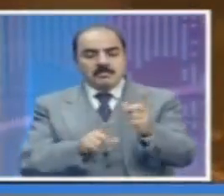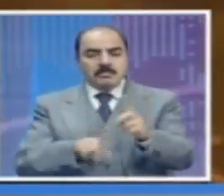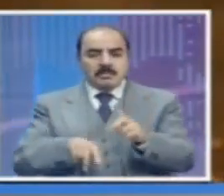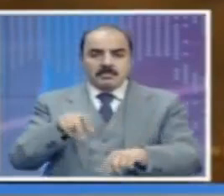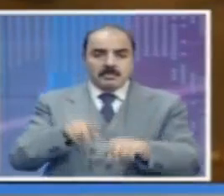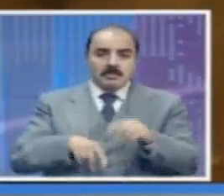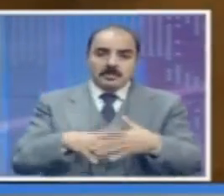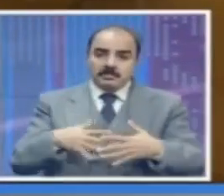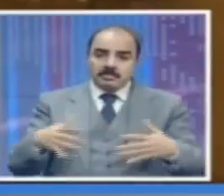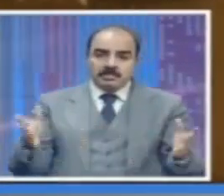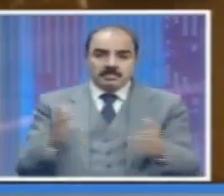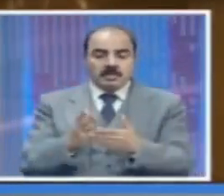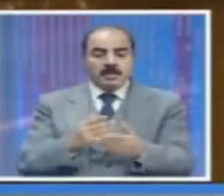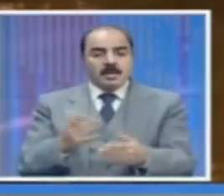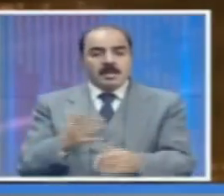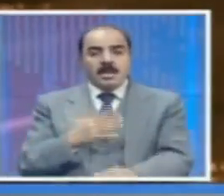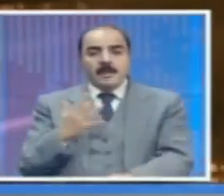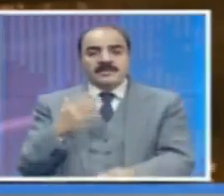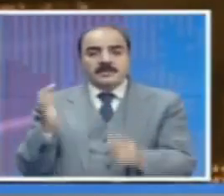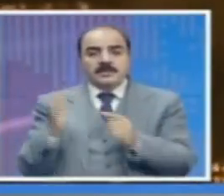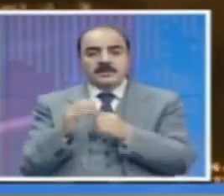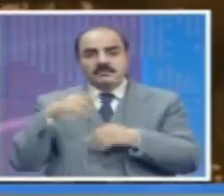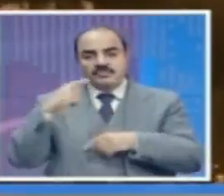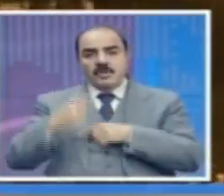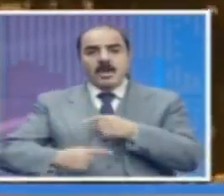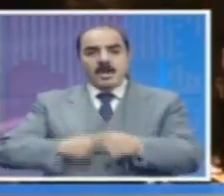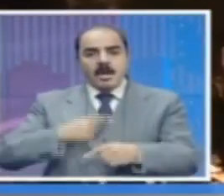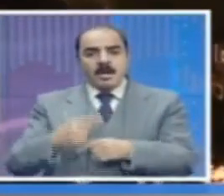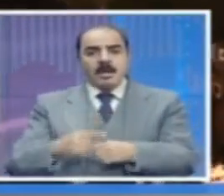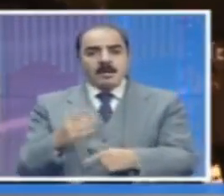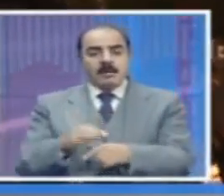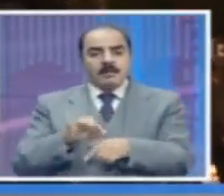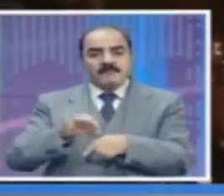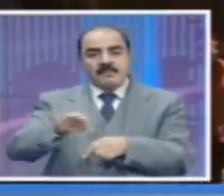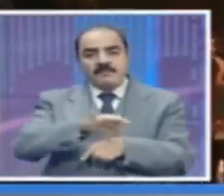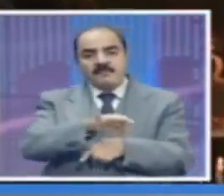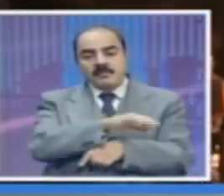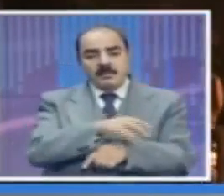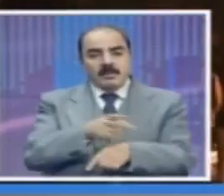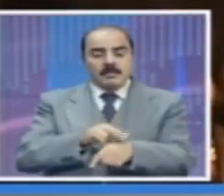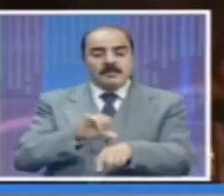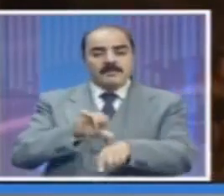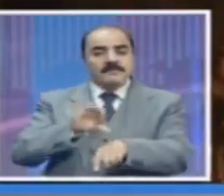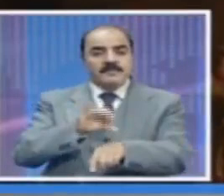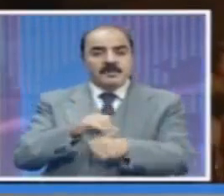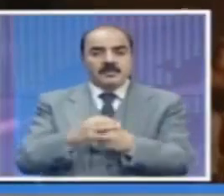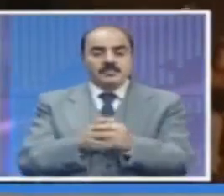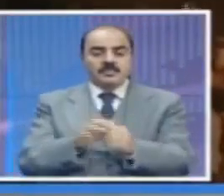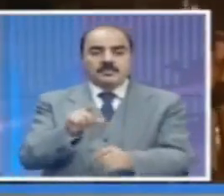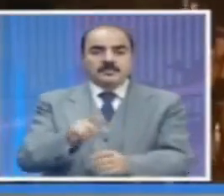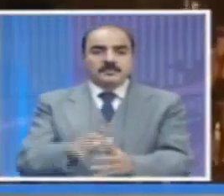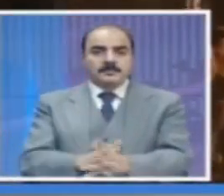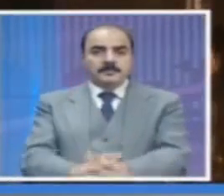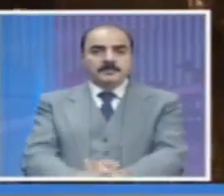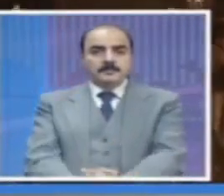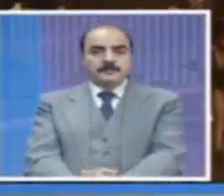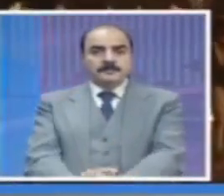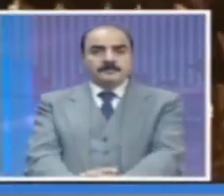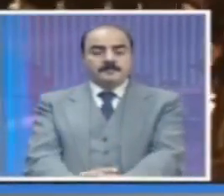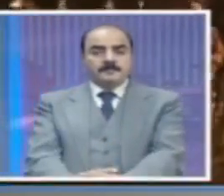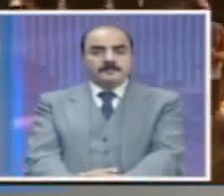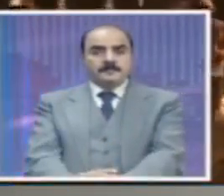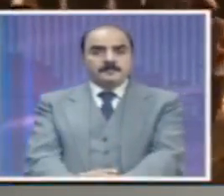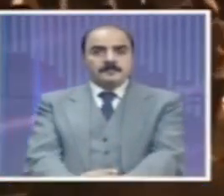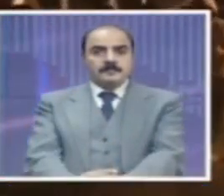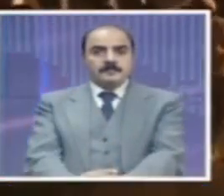ذلك تجددت الاشتباكات بين المتظاهرين وقوات الأمن لليوم الخامس على التوالي في عدة مدن من بينها